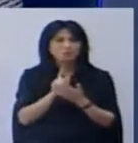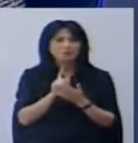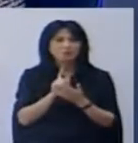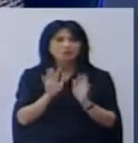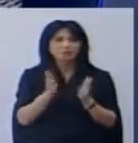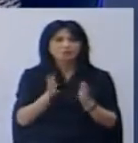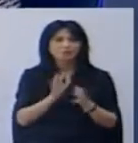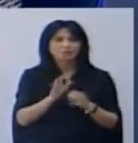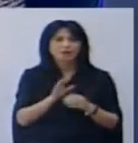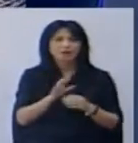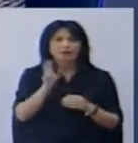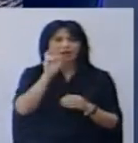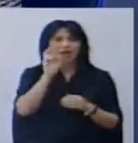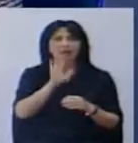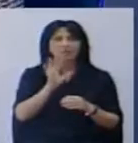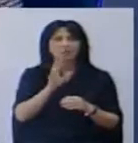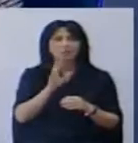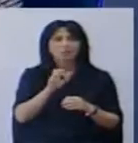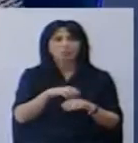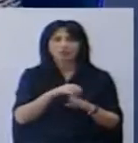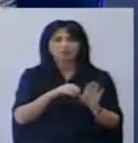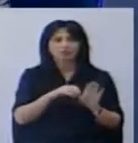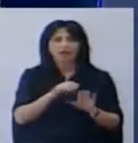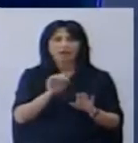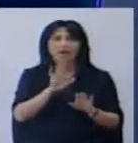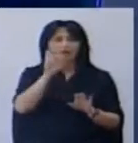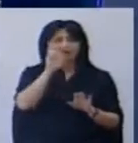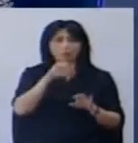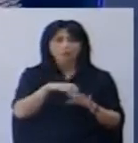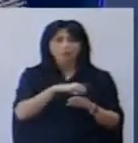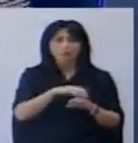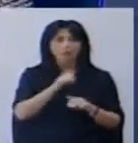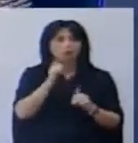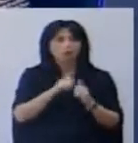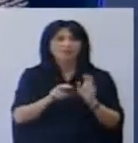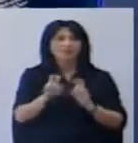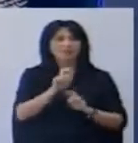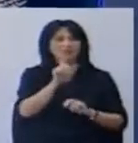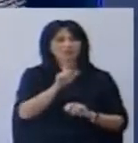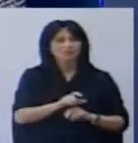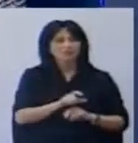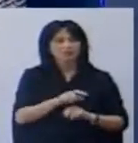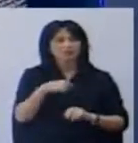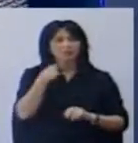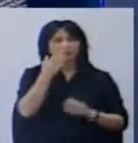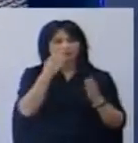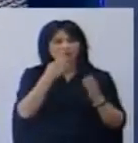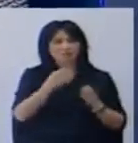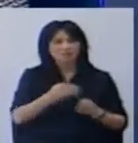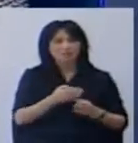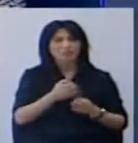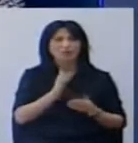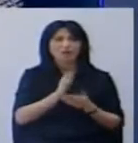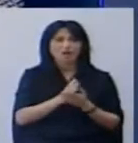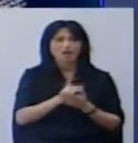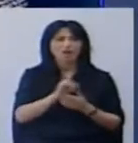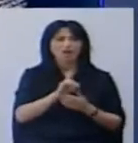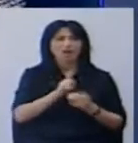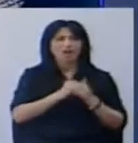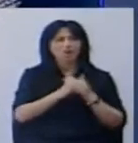ხდება არასახელისუფლებო პარტიების მხრიდან. არასახელისუფლებო პარტიები ყოველთვის ეძებენ პიროვნებას, რომელსაც აქვს